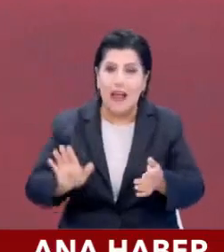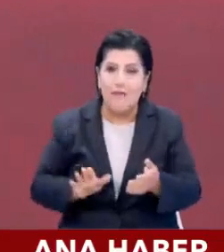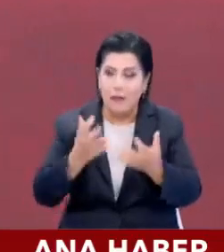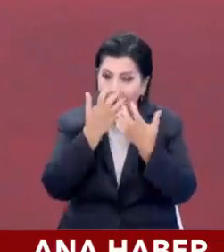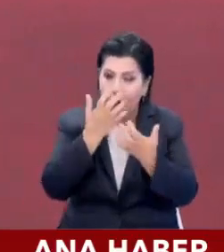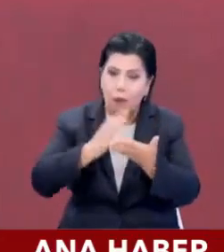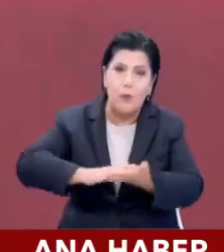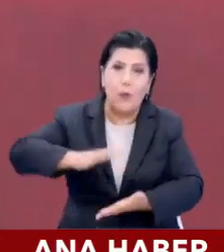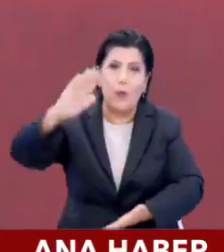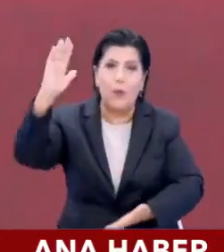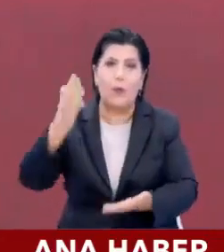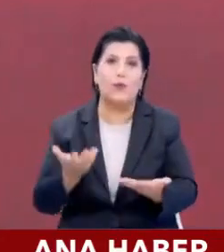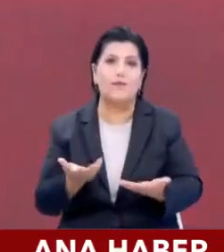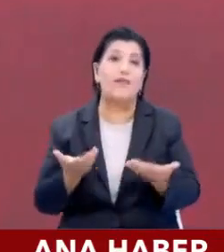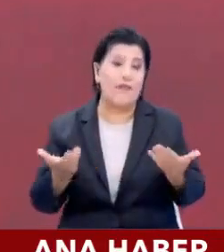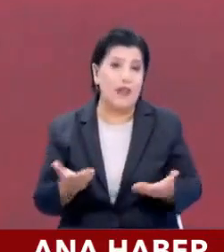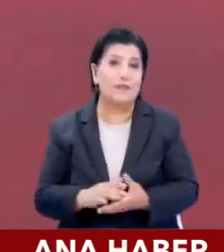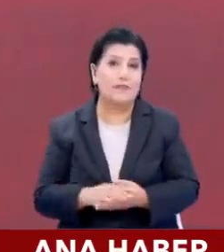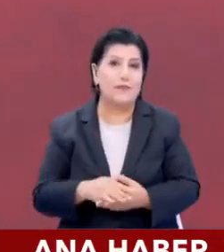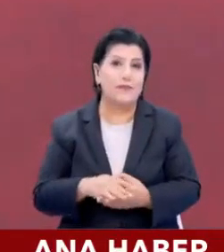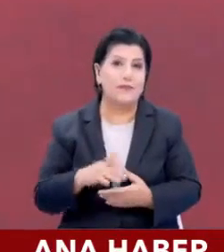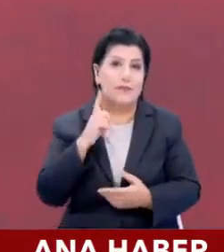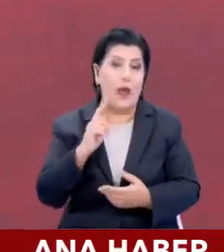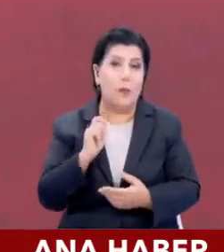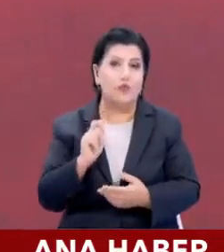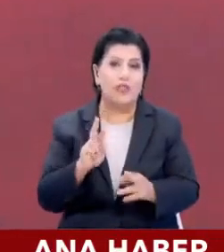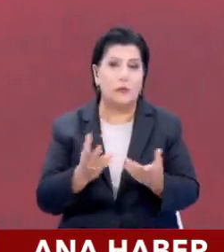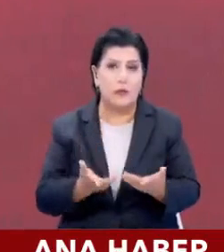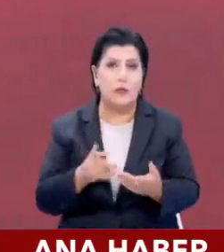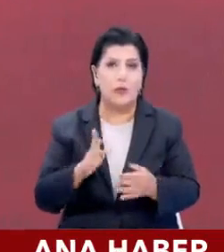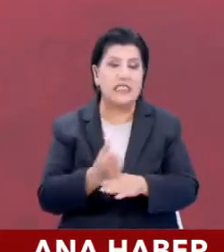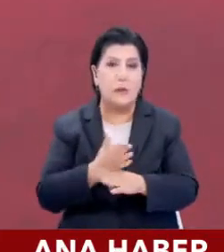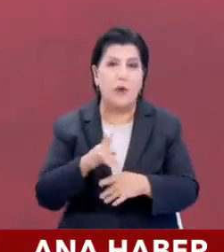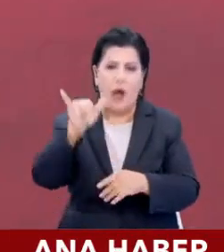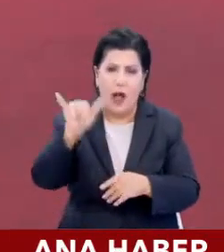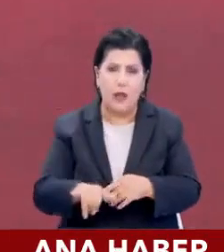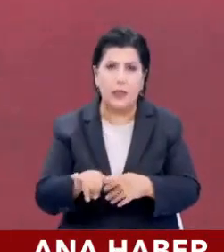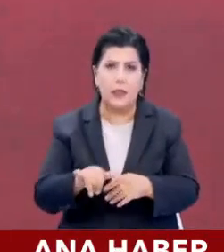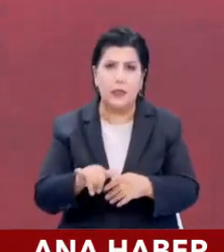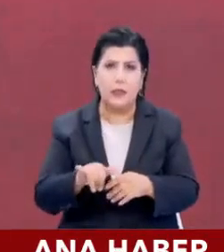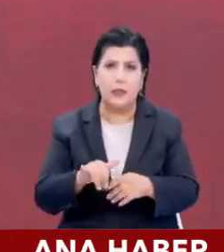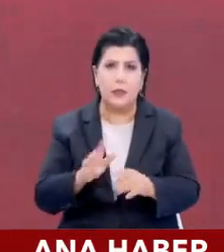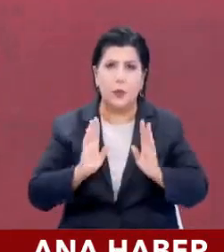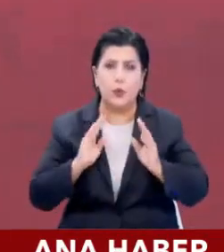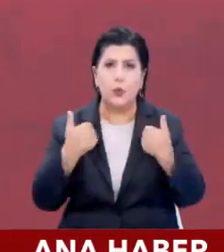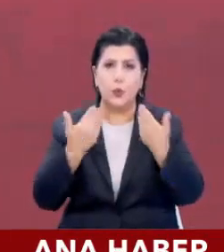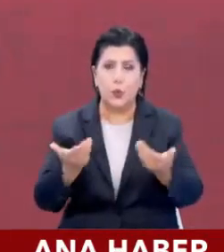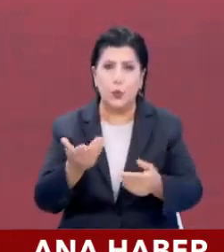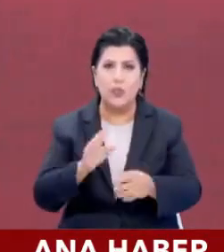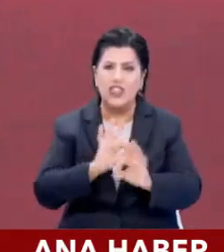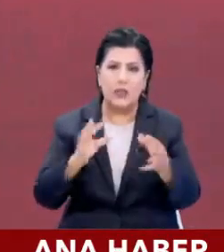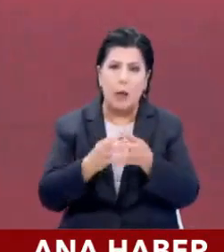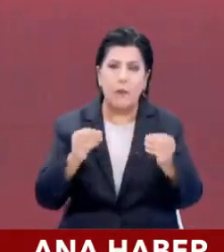ailesini geçindiriyor Evet namuslu bir şekilde Dolayısıyla Onun hakkı hukuku hiç vakit kaybetmeden